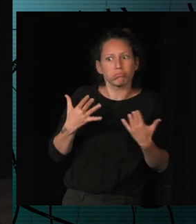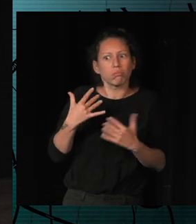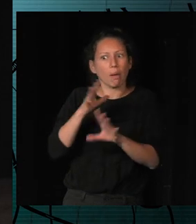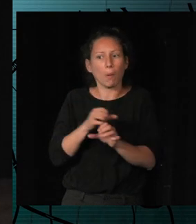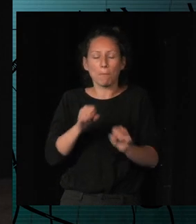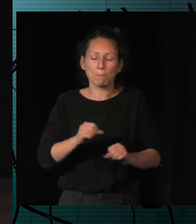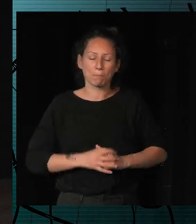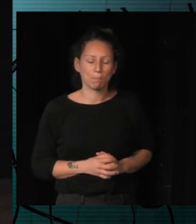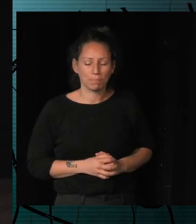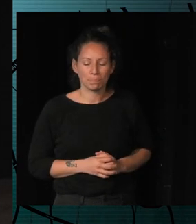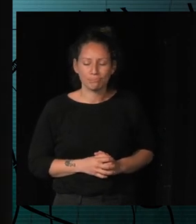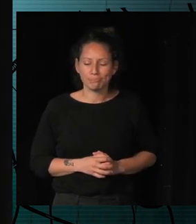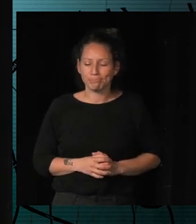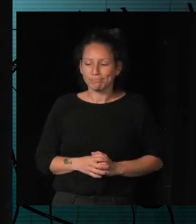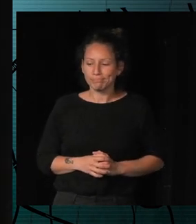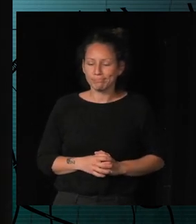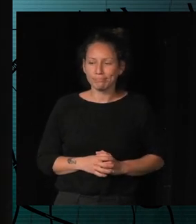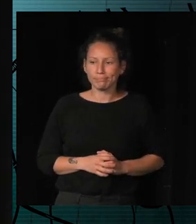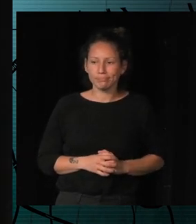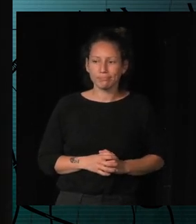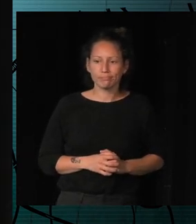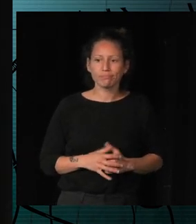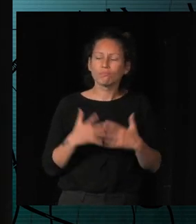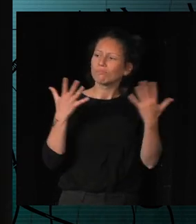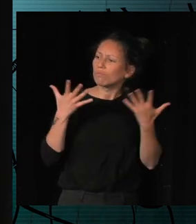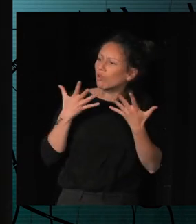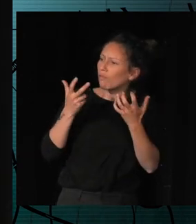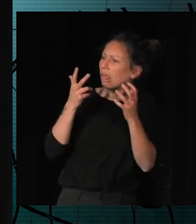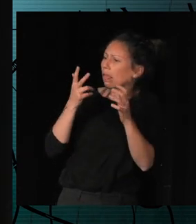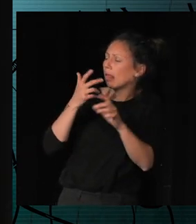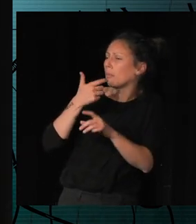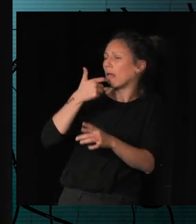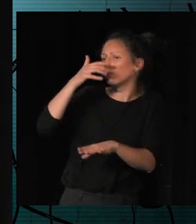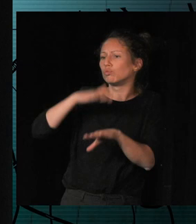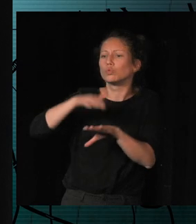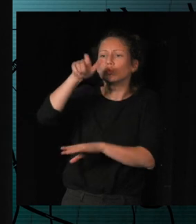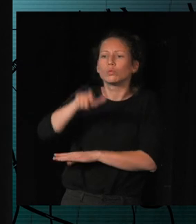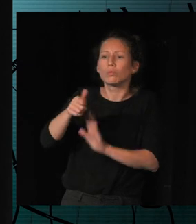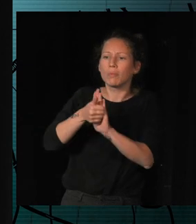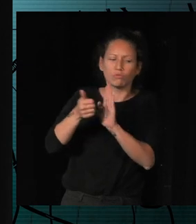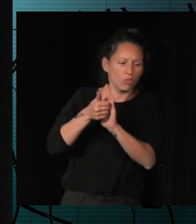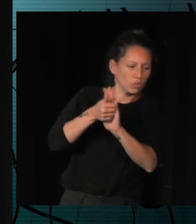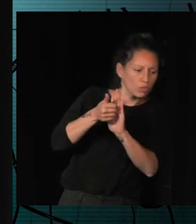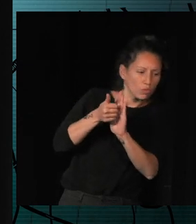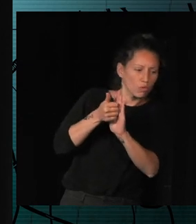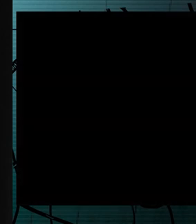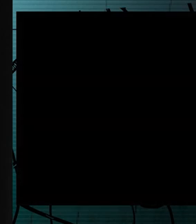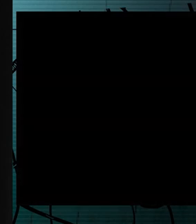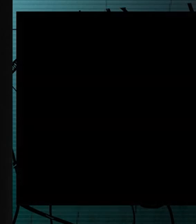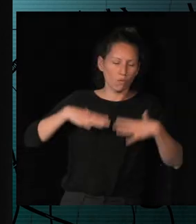j'aimerais qu'on parle du personnage de christabella qui euh qui est donc la la gourou